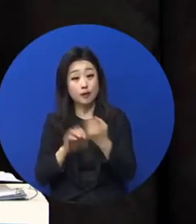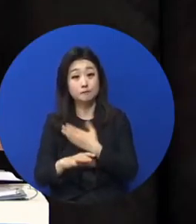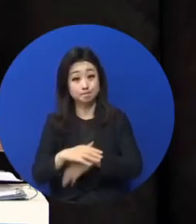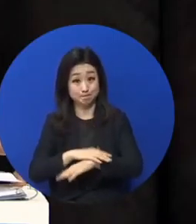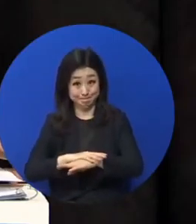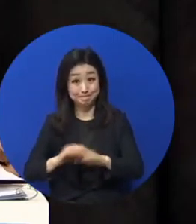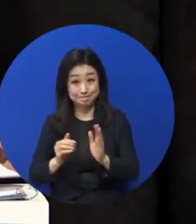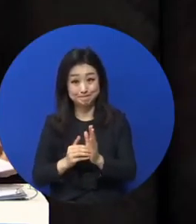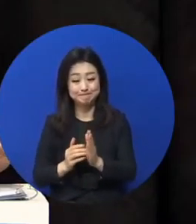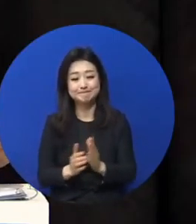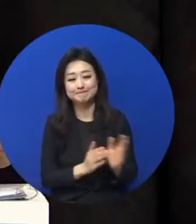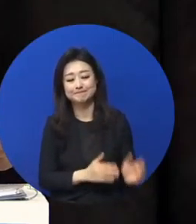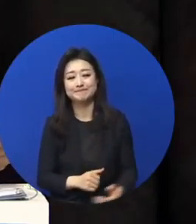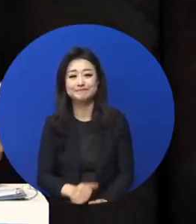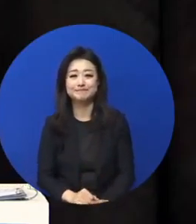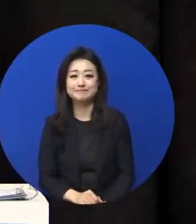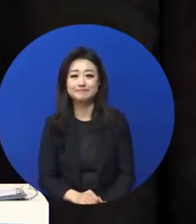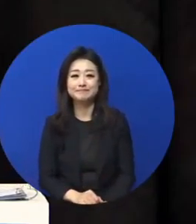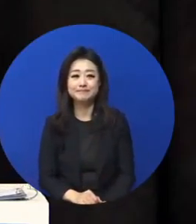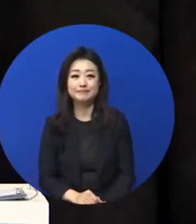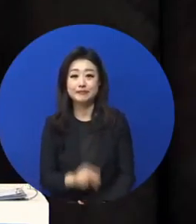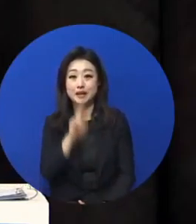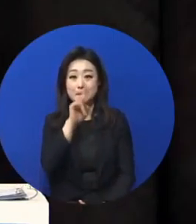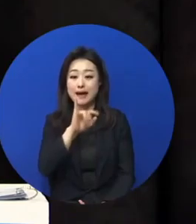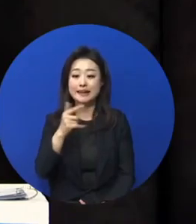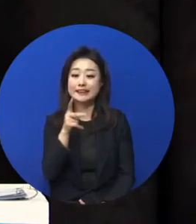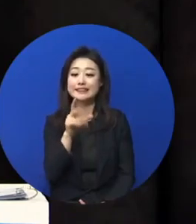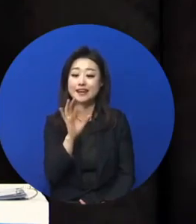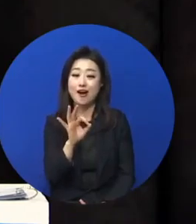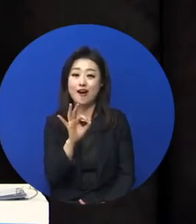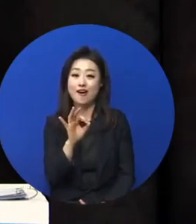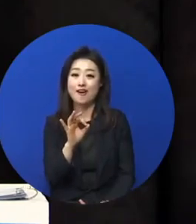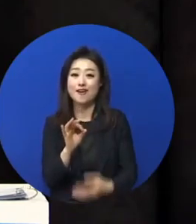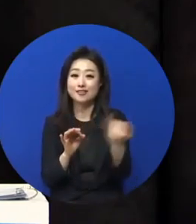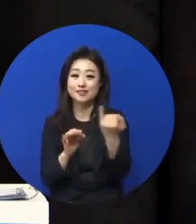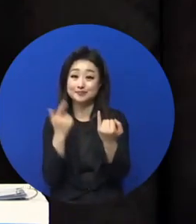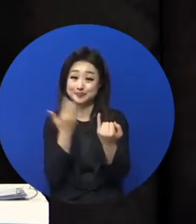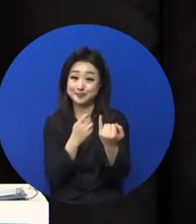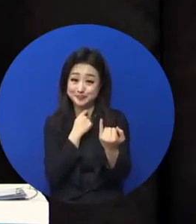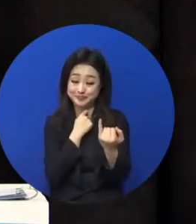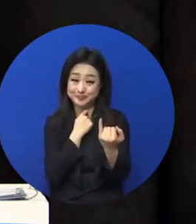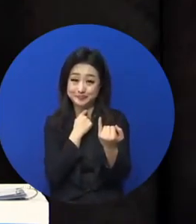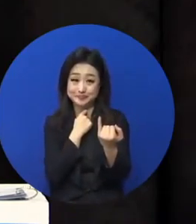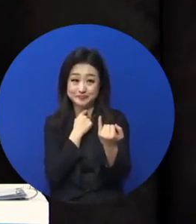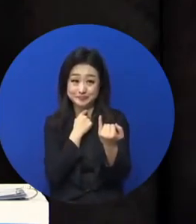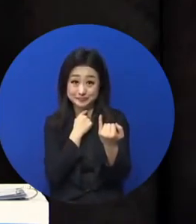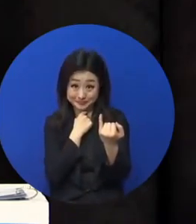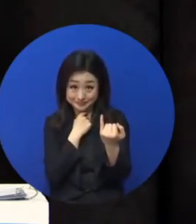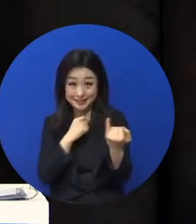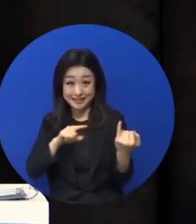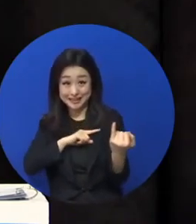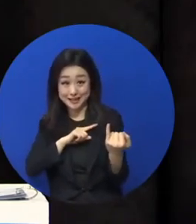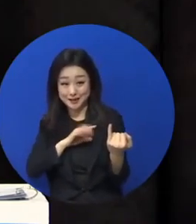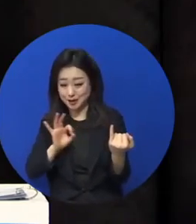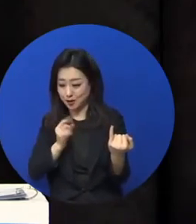해주셨고요. 자, 다음 그 현장 질문요. 박인영 후보자에게 좀 질문을 하도록 하겠습니다. 왓즈롱이라는